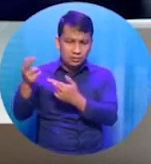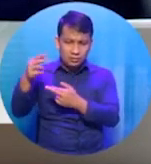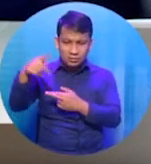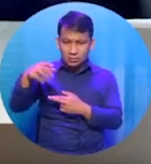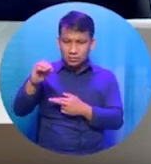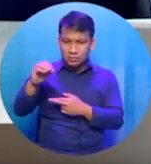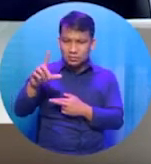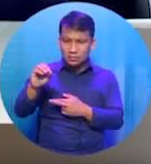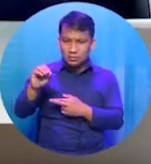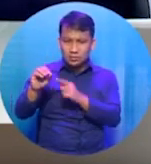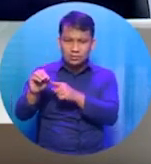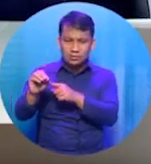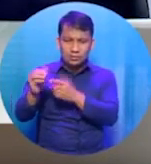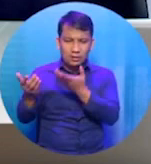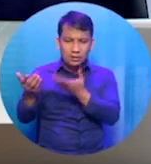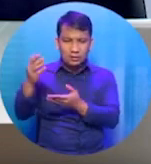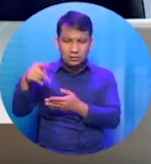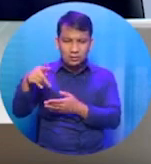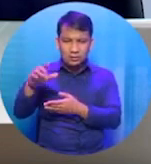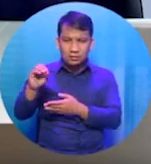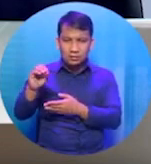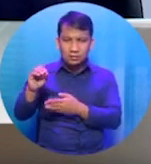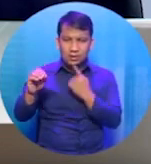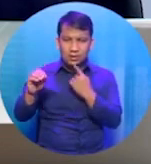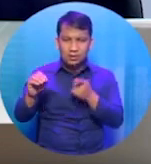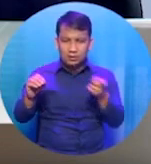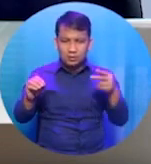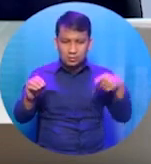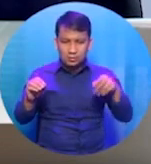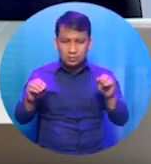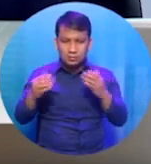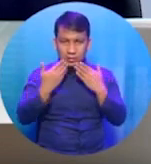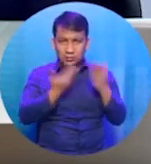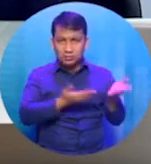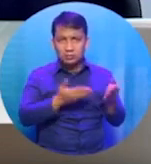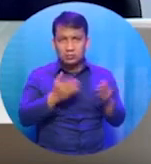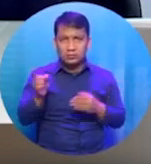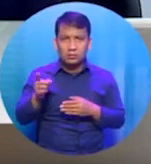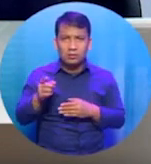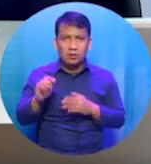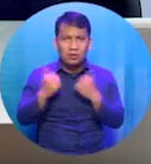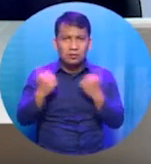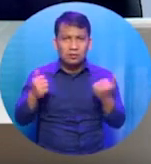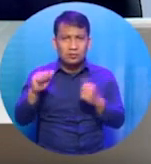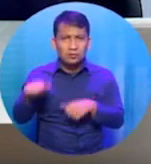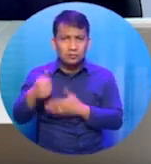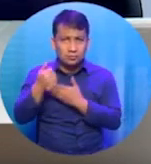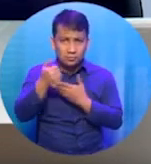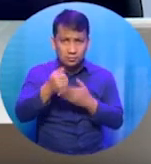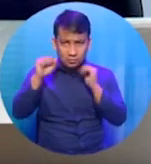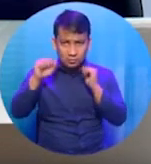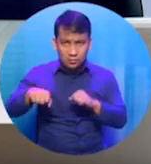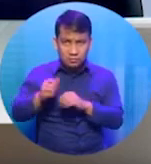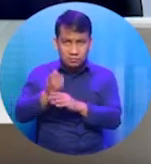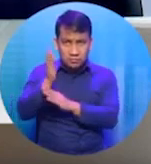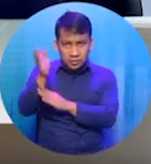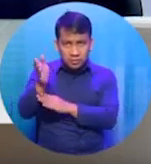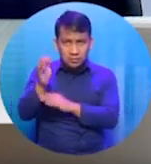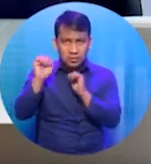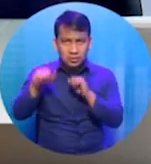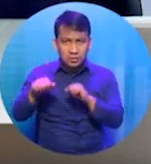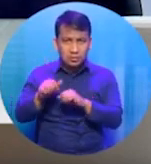sa Polo at sa kasamaang palad po, sabi ng Polo, thank you na lang. Wow, ha? Paano po kaya yung ganun? Baka pwede